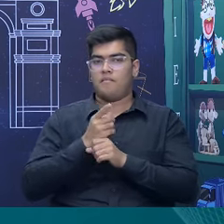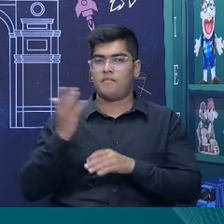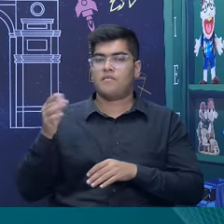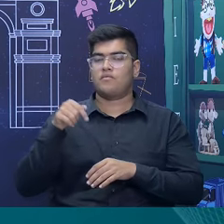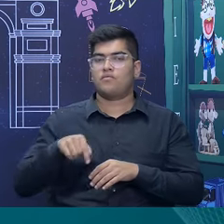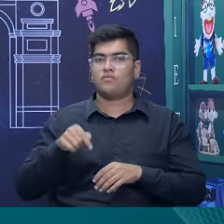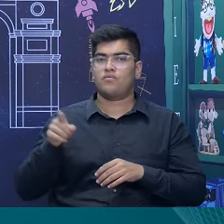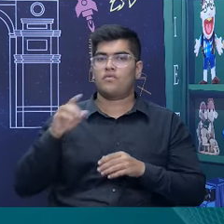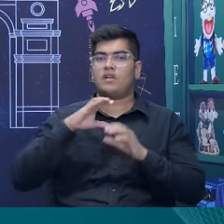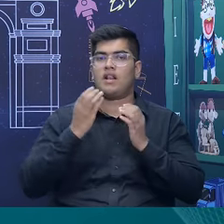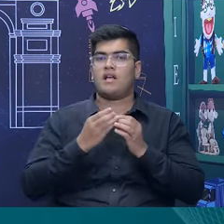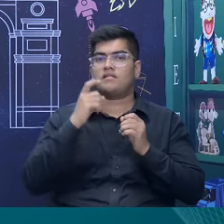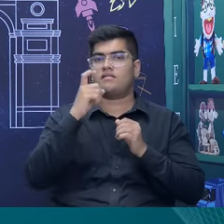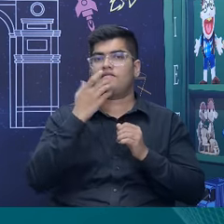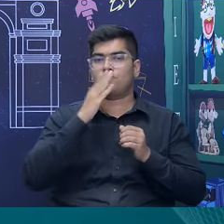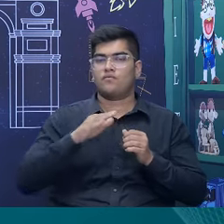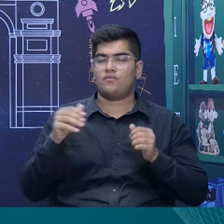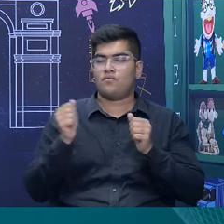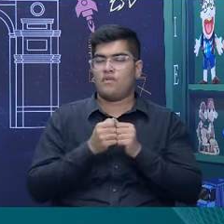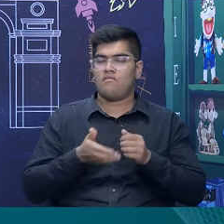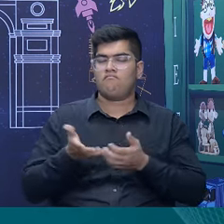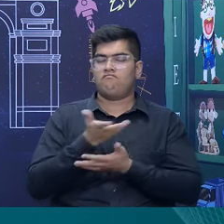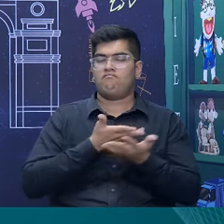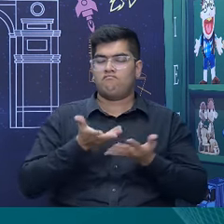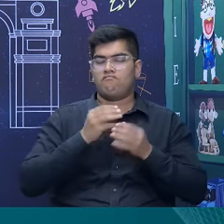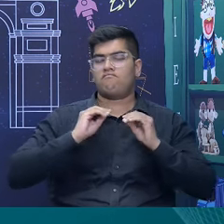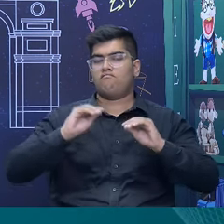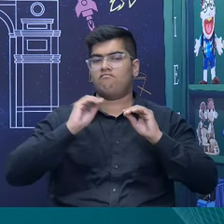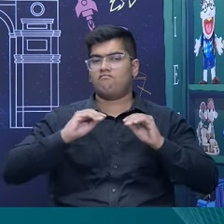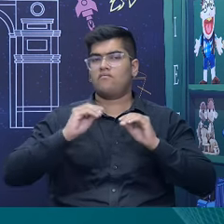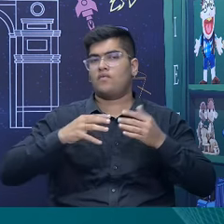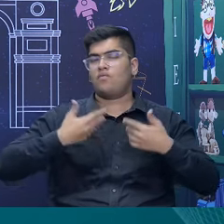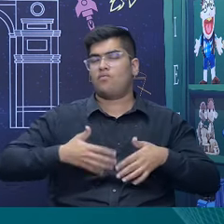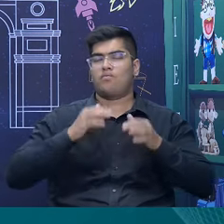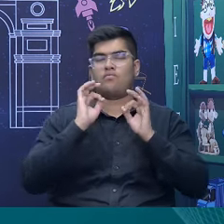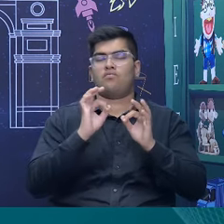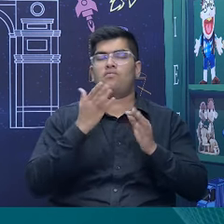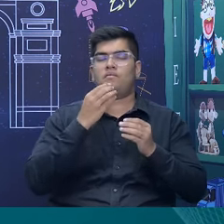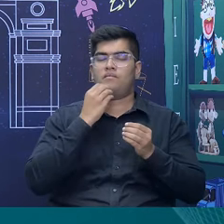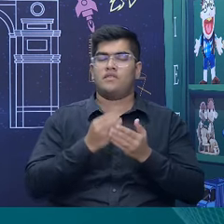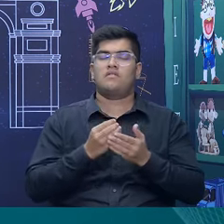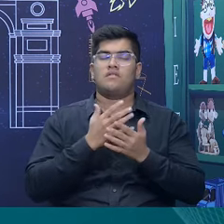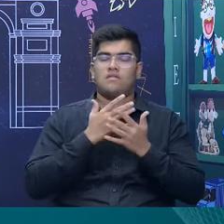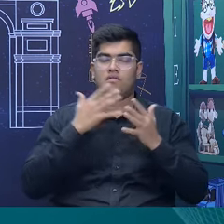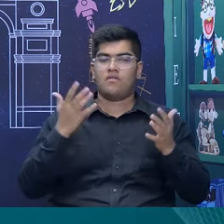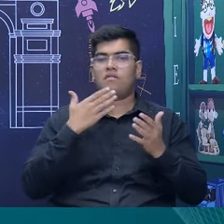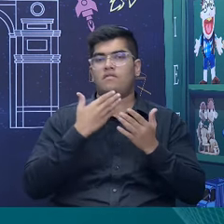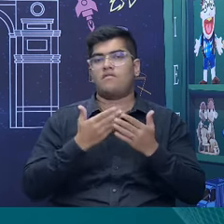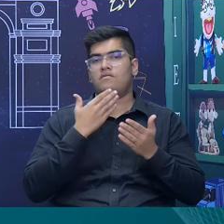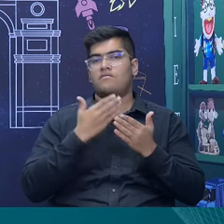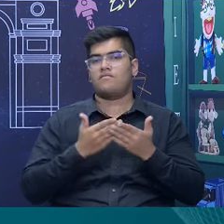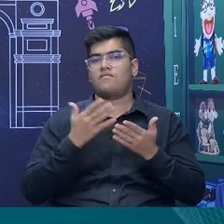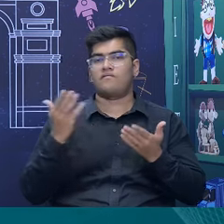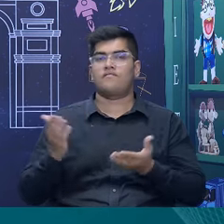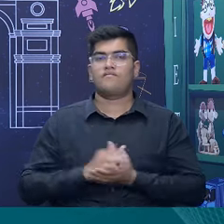आपने हमारे कक्षा सात के बच्चों के लिए इस चैप्टर को बहुत प्यारे तरीके से बहुत इजीली आपने मैथ्स को जो है मैजिकली